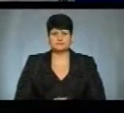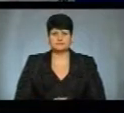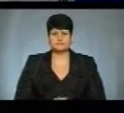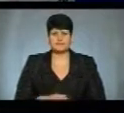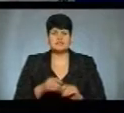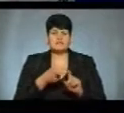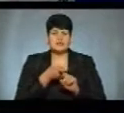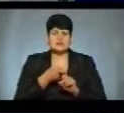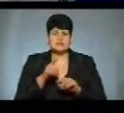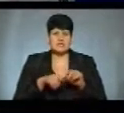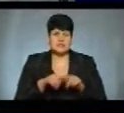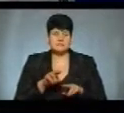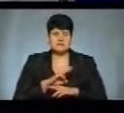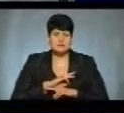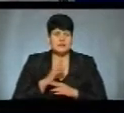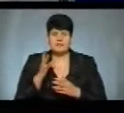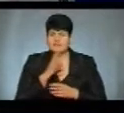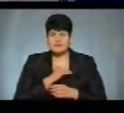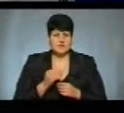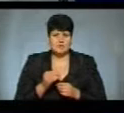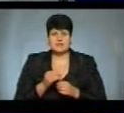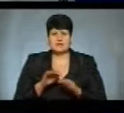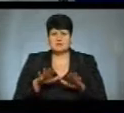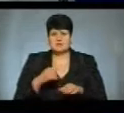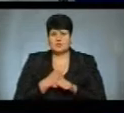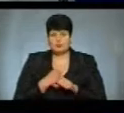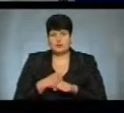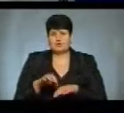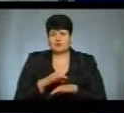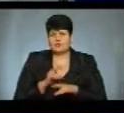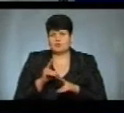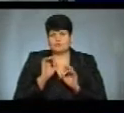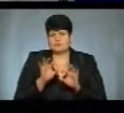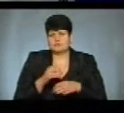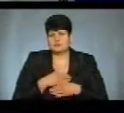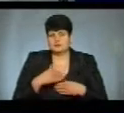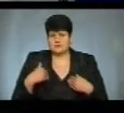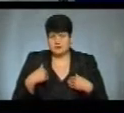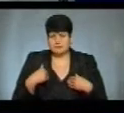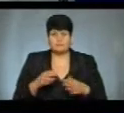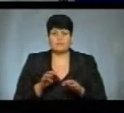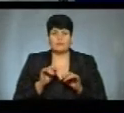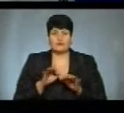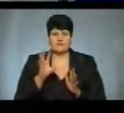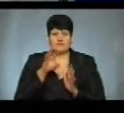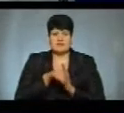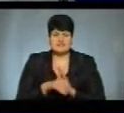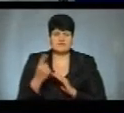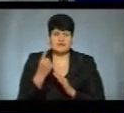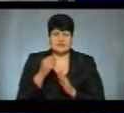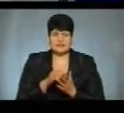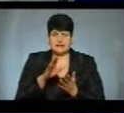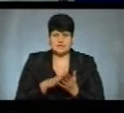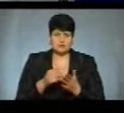Зв'язатися із рідними загиблого нам не вдалося. На місці роботи чоловіка ніхто давати коментарі не захотів. Подію правоохоронці внесли до єдиного